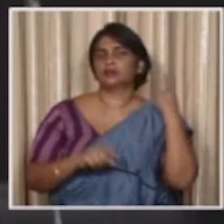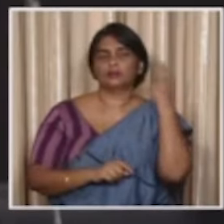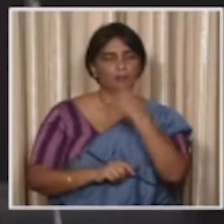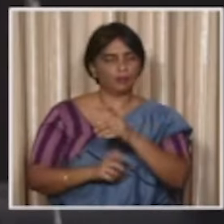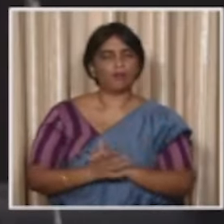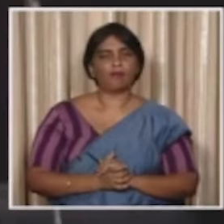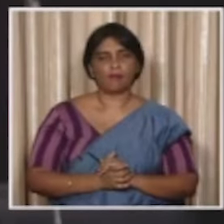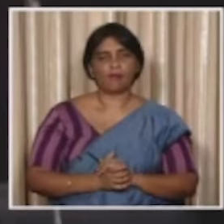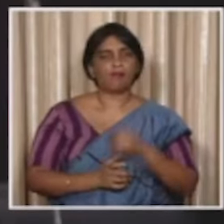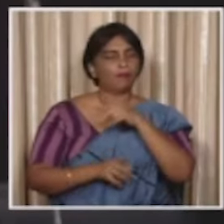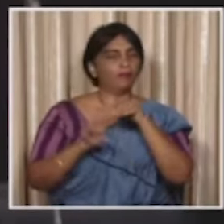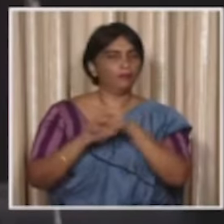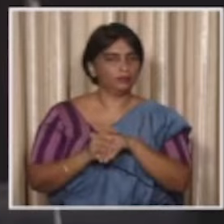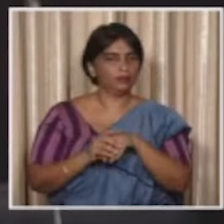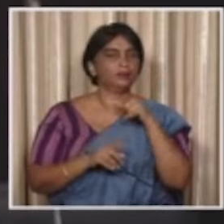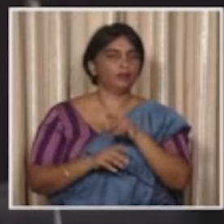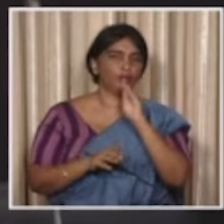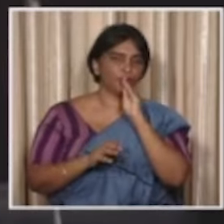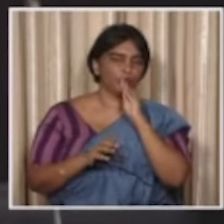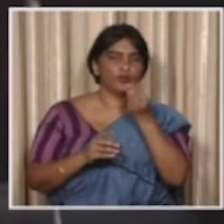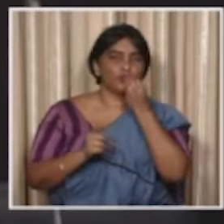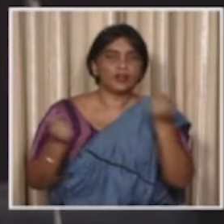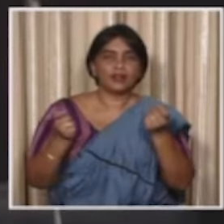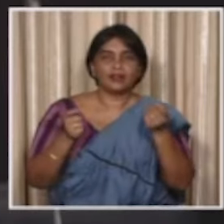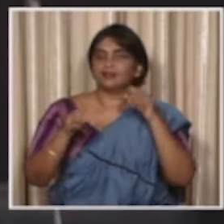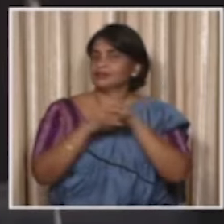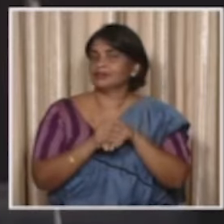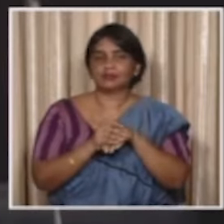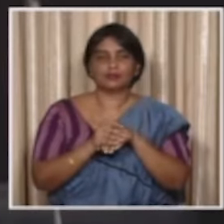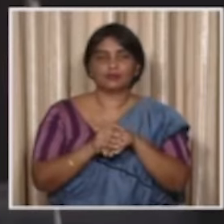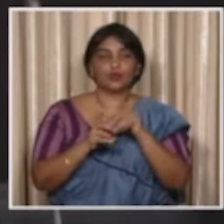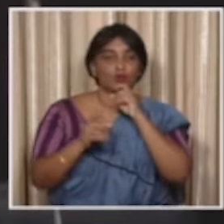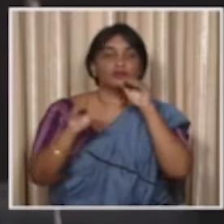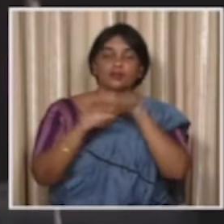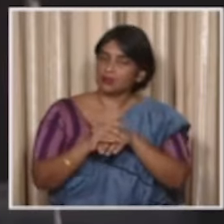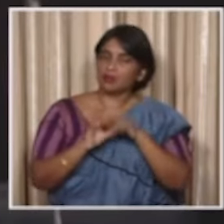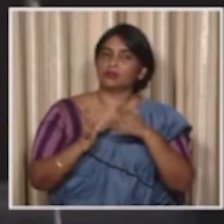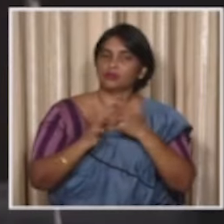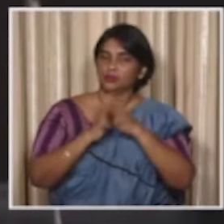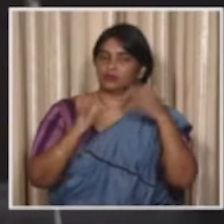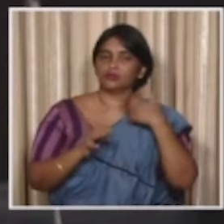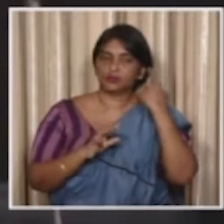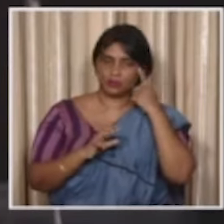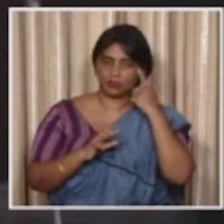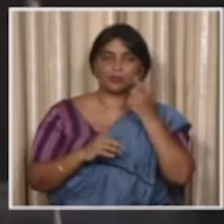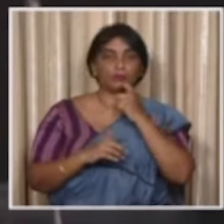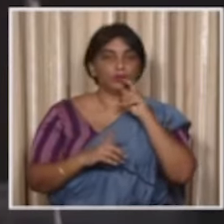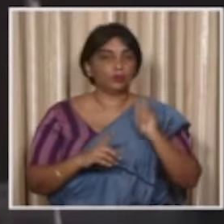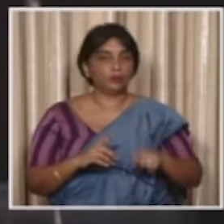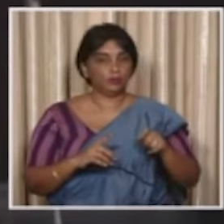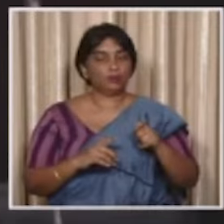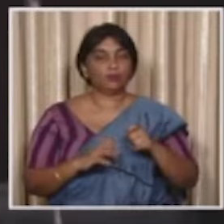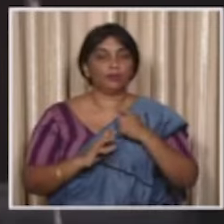ගියා. ඒ ස්ථානවල මේගොල්ලන්ට අඩු ගානේ කැන්ටින් පහසුකම් උසාවියවල වුණත් අපි දන්නවා නඩුකාරු